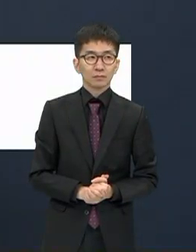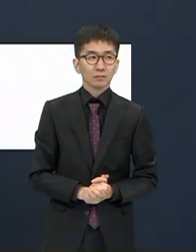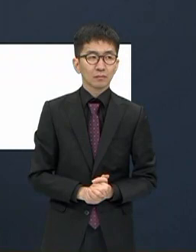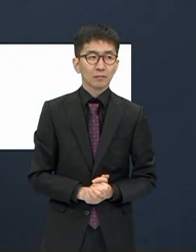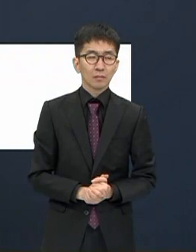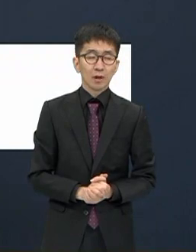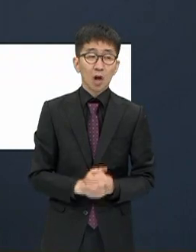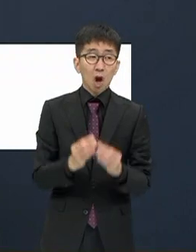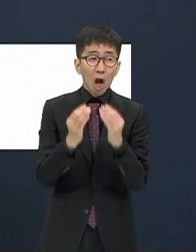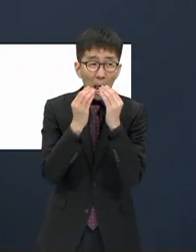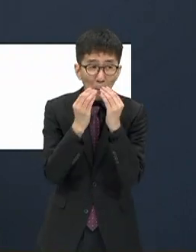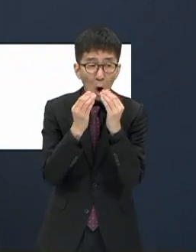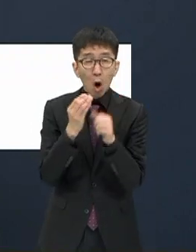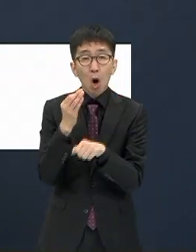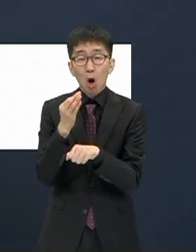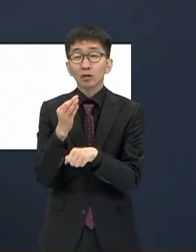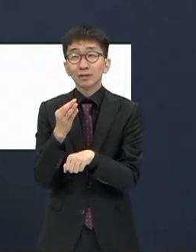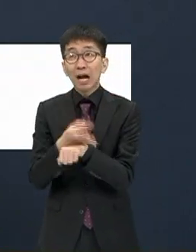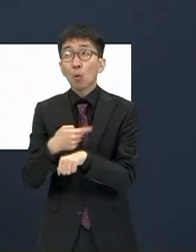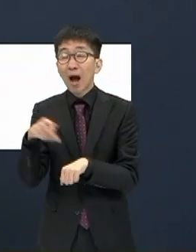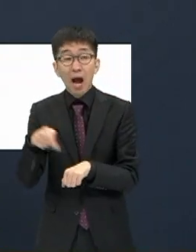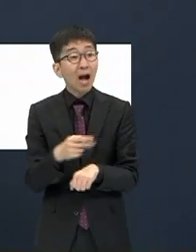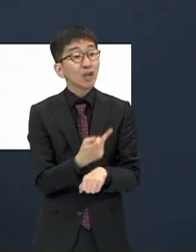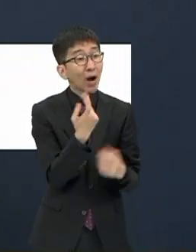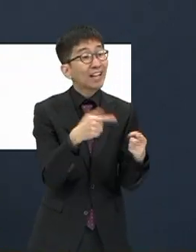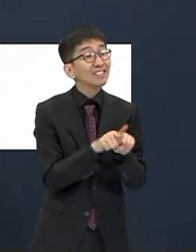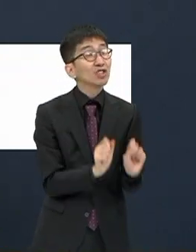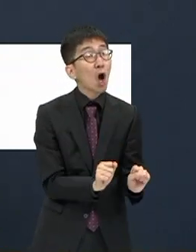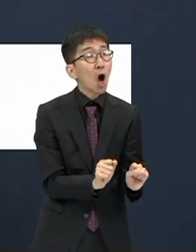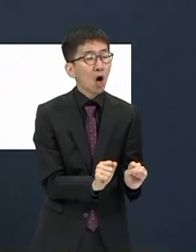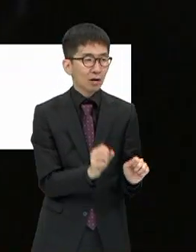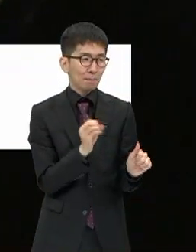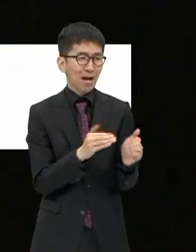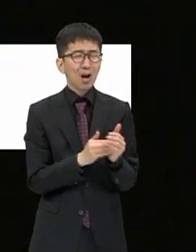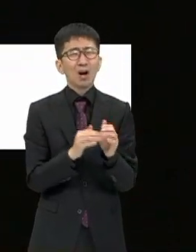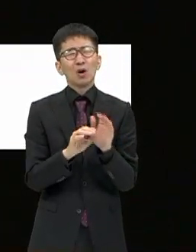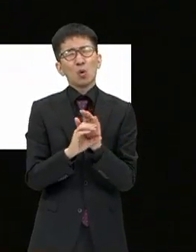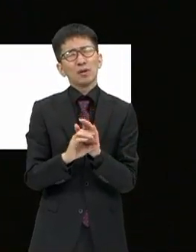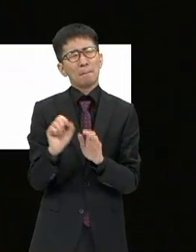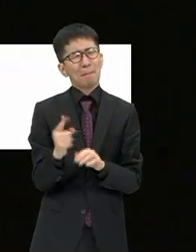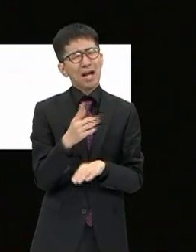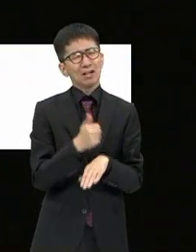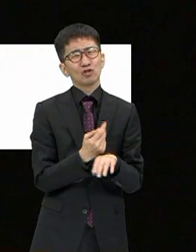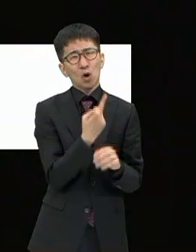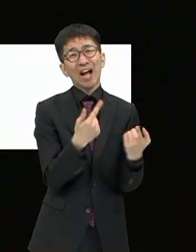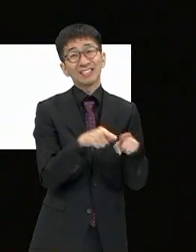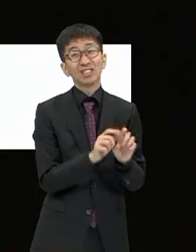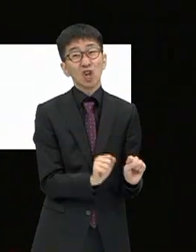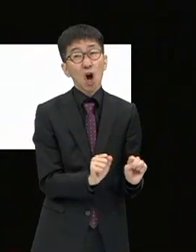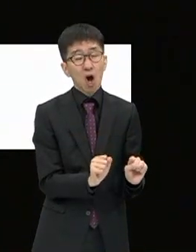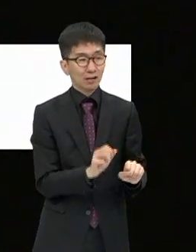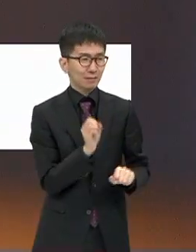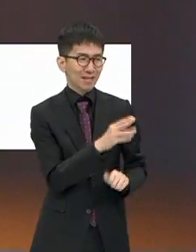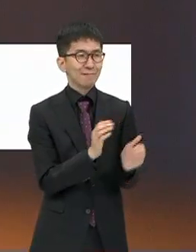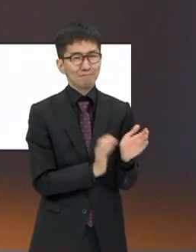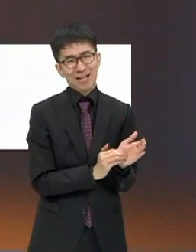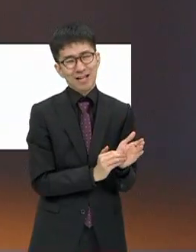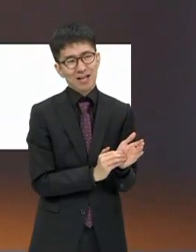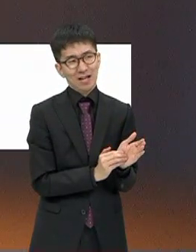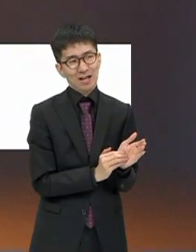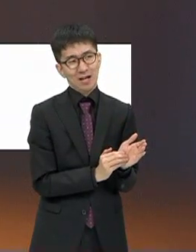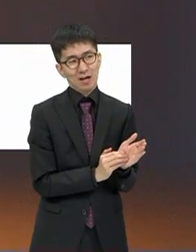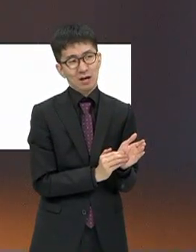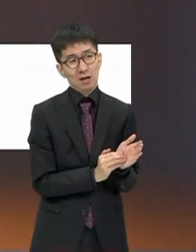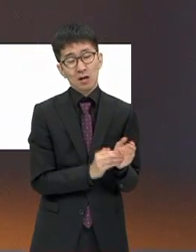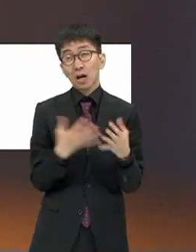이렇게만 일해. 엄마가 꿈나고 형이랑 같이 있으라고. 코로나 있으니까 형이랑 있으면 된다. 들어간 지